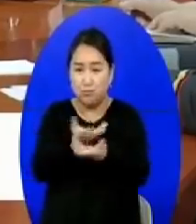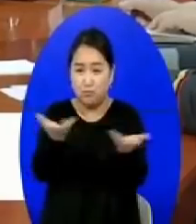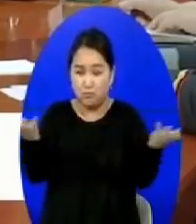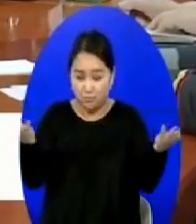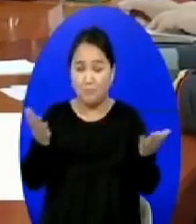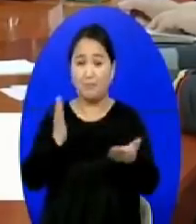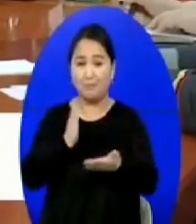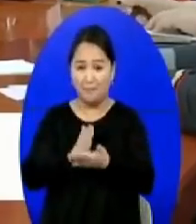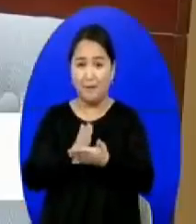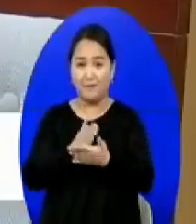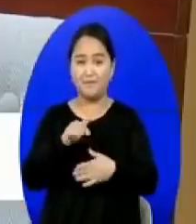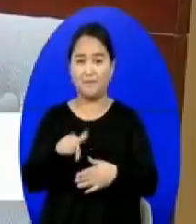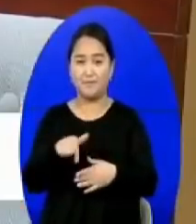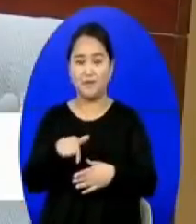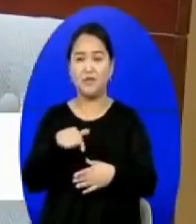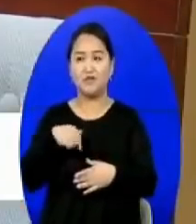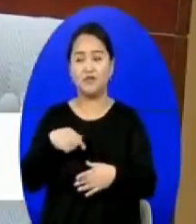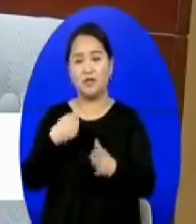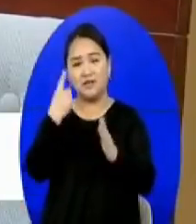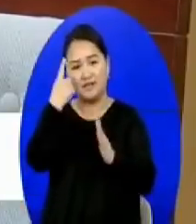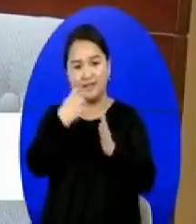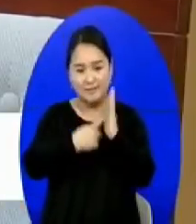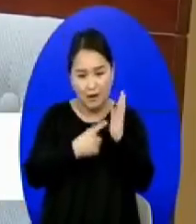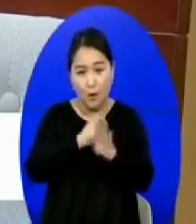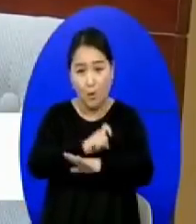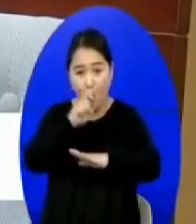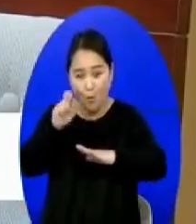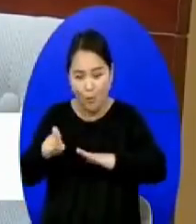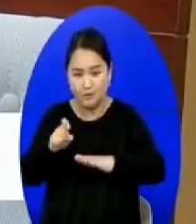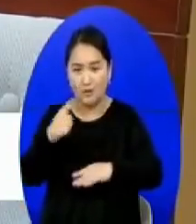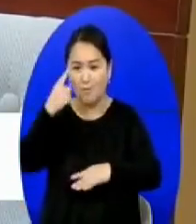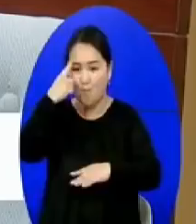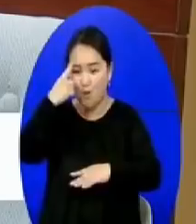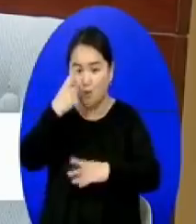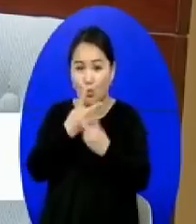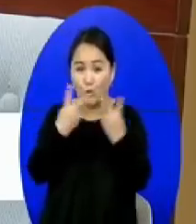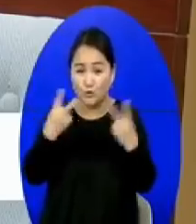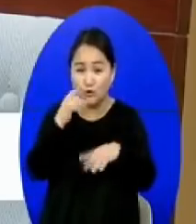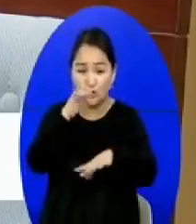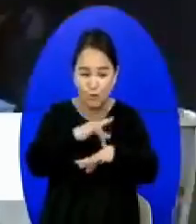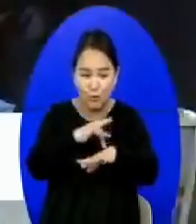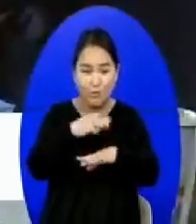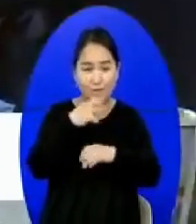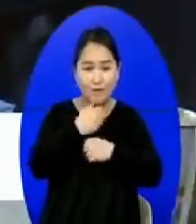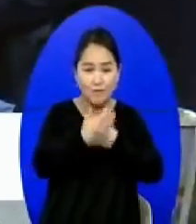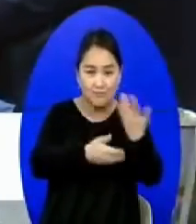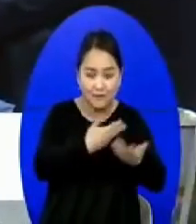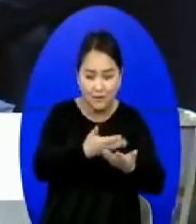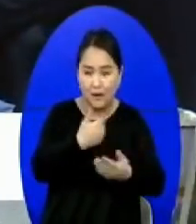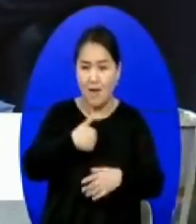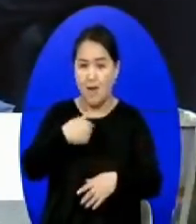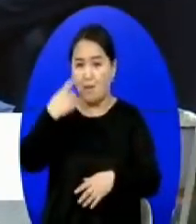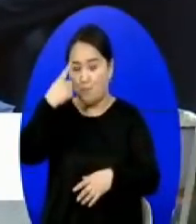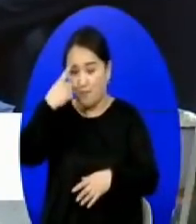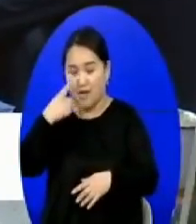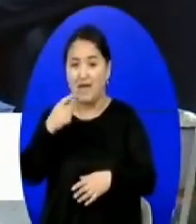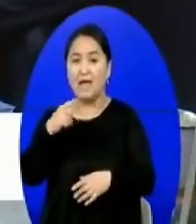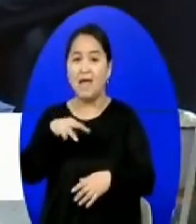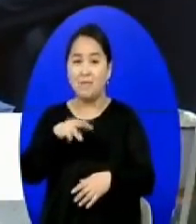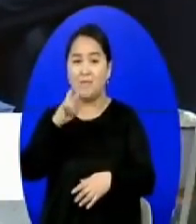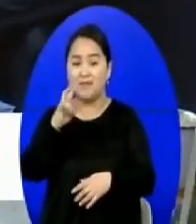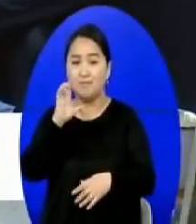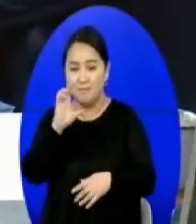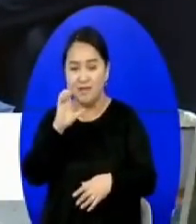хүргэсээр байгаа юм а. Тухайлбал өнгөрсөн сар гаруй хугацаанд Монголын үндэсний олон нийтийн телевизийн 1-р сувг, Монголын мэдээ сувг, MNB Sport,